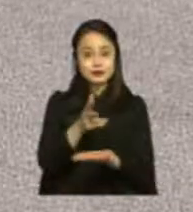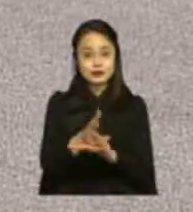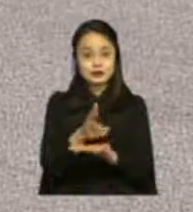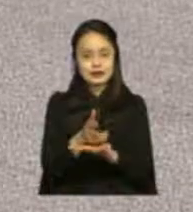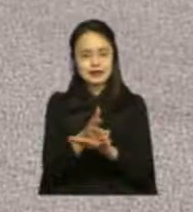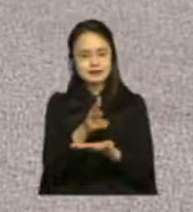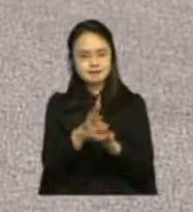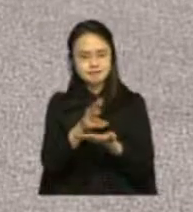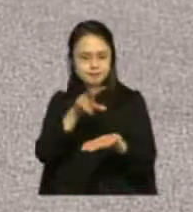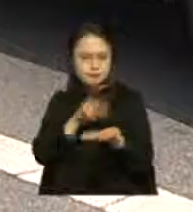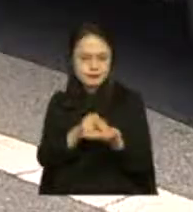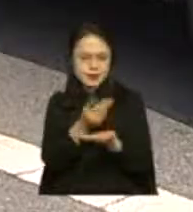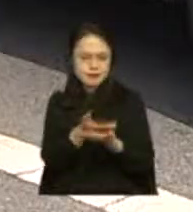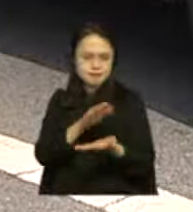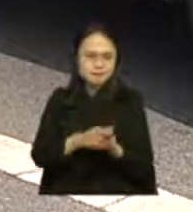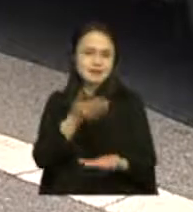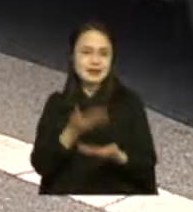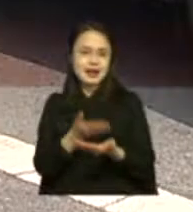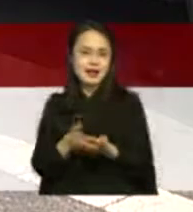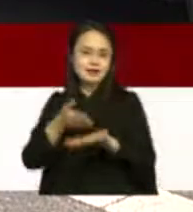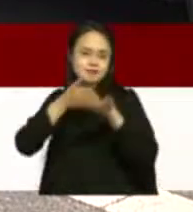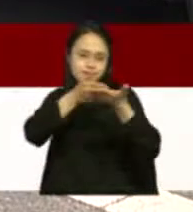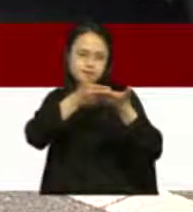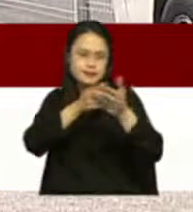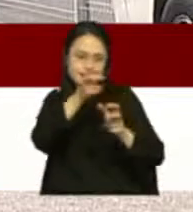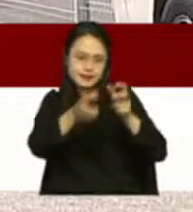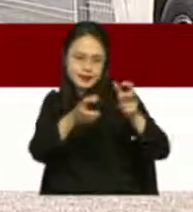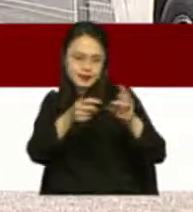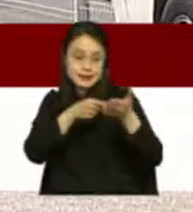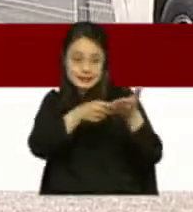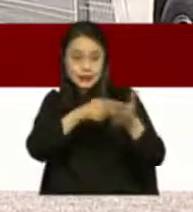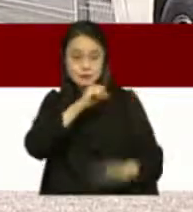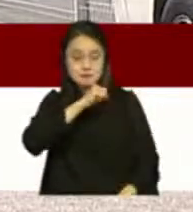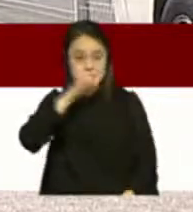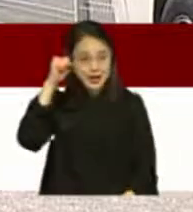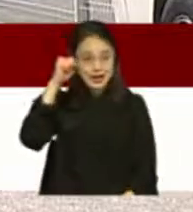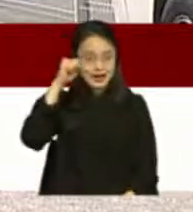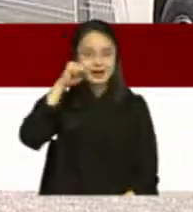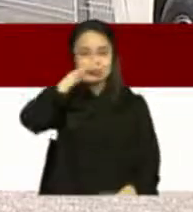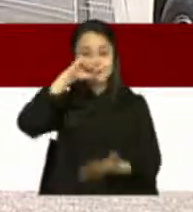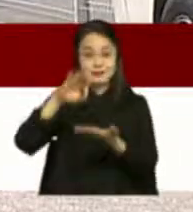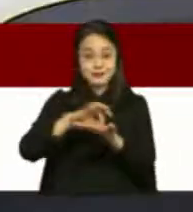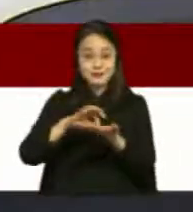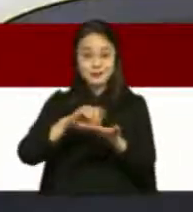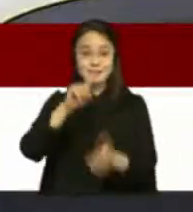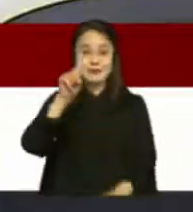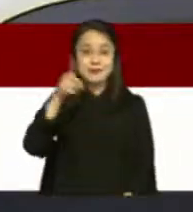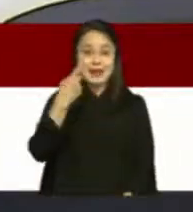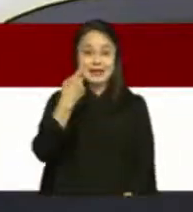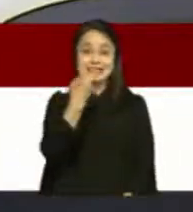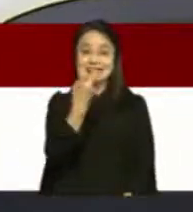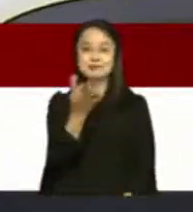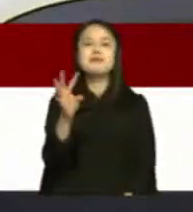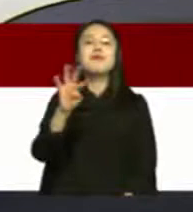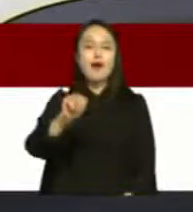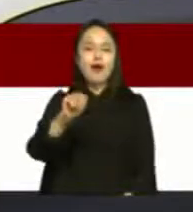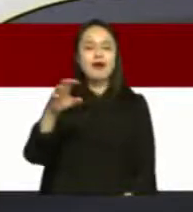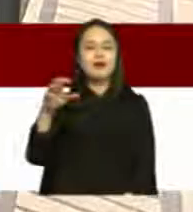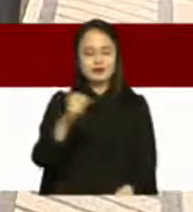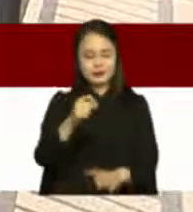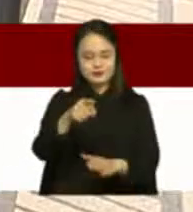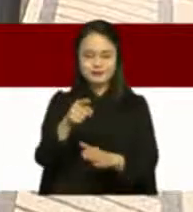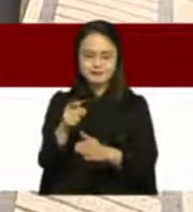공모에 선정된 것. 이에 따라 국비 72억 원 등 120억 원의 사업비를 들여 130면 규모의 주차장을